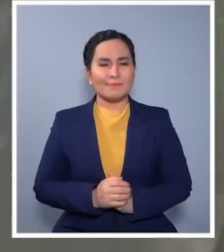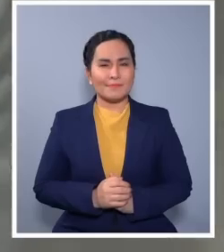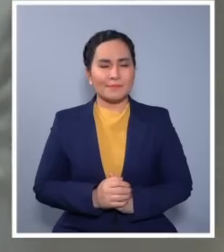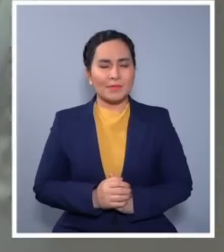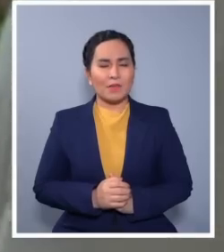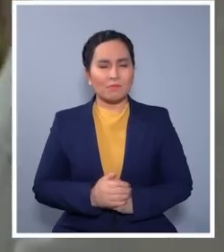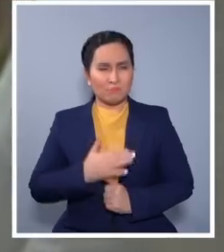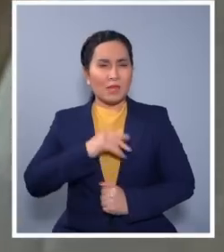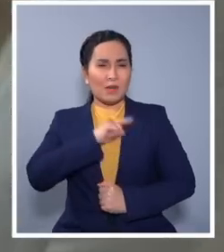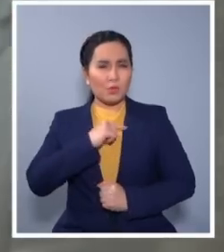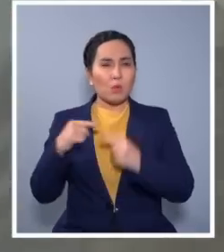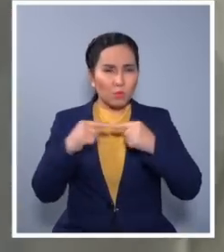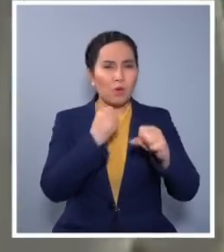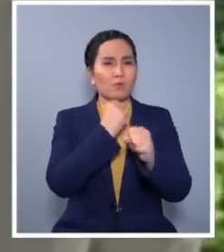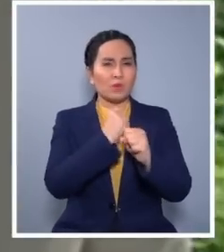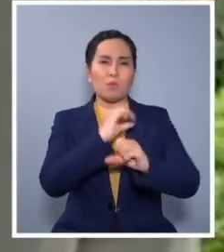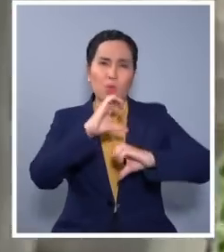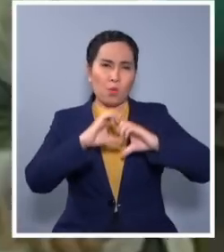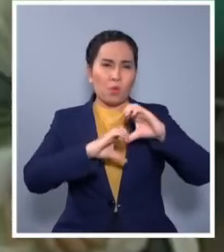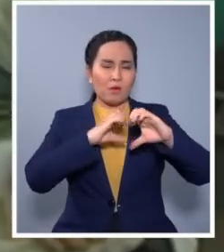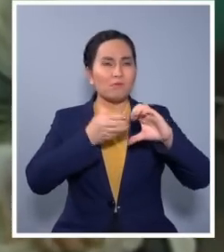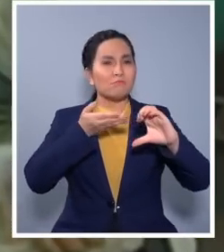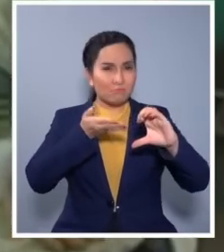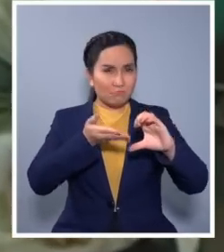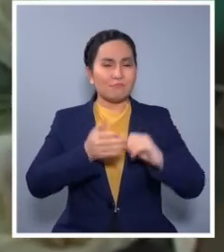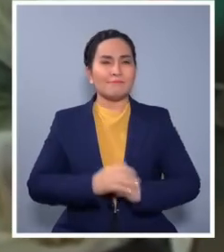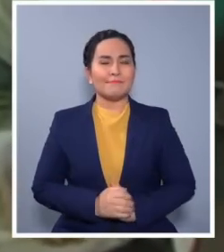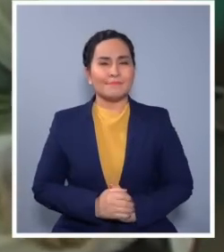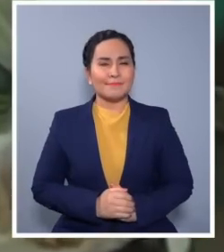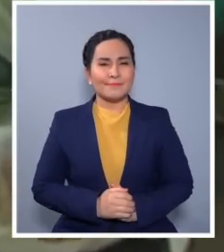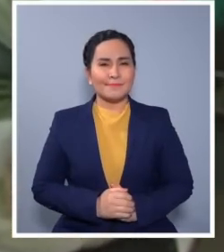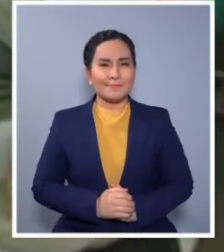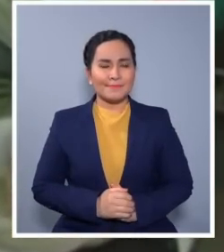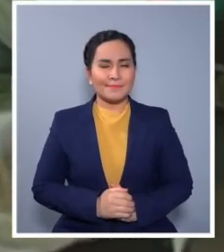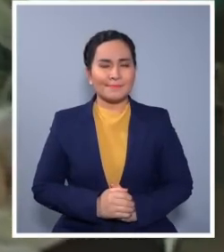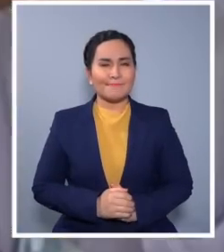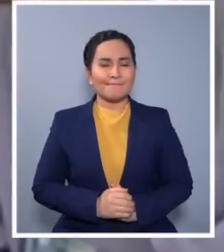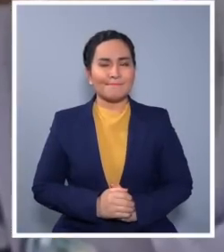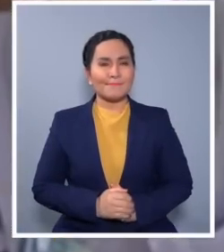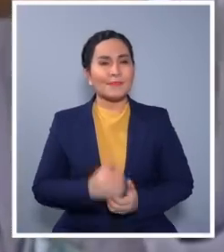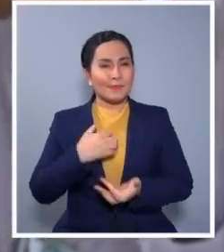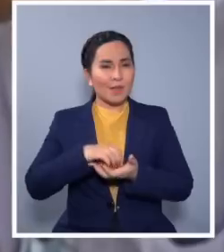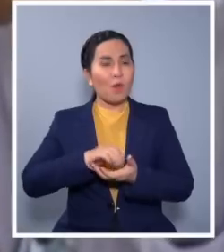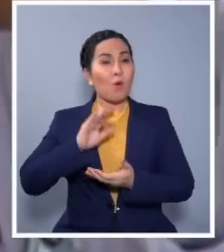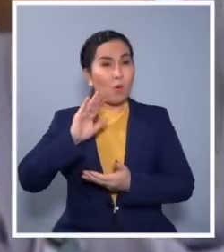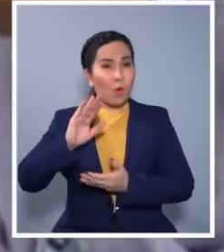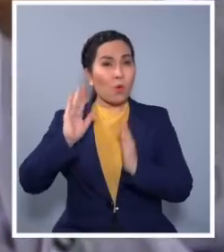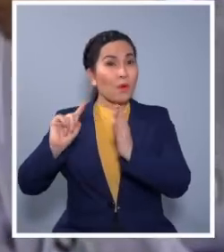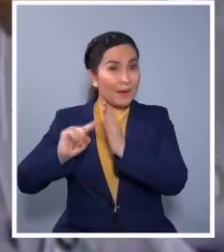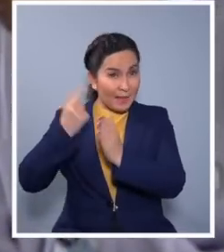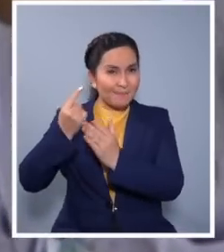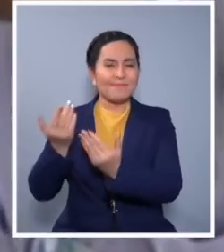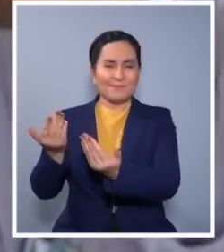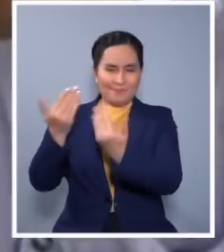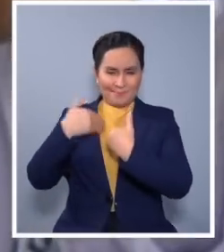ขอให้ทำต่อไปอย่าหยุดนะครับท่านก็พูดสั้นๆแค่นี้นั่นก็เป็นสิ่งที่เ